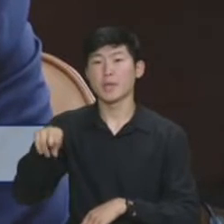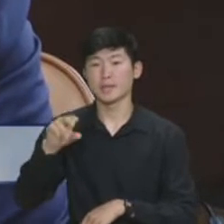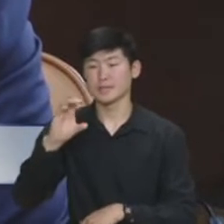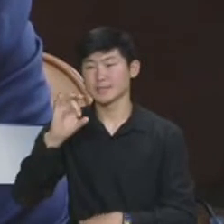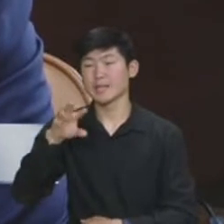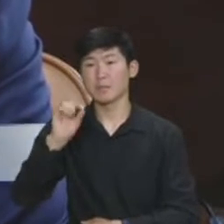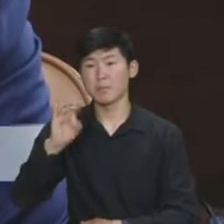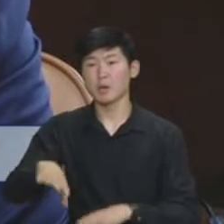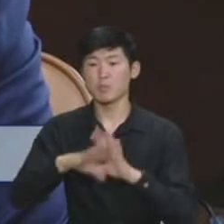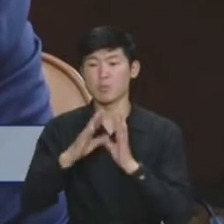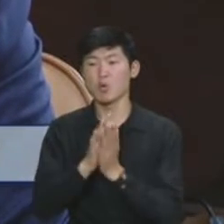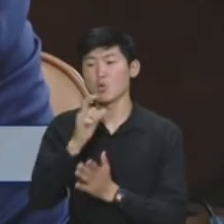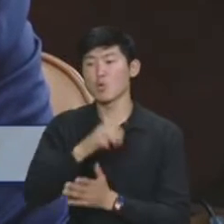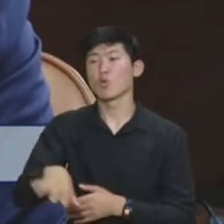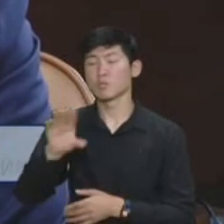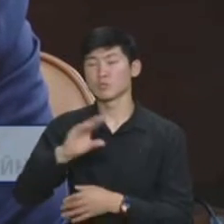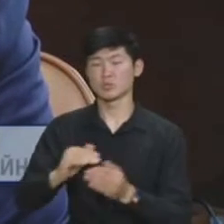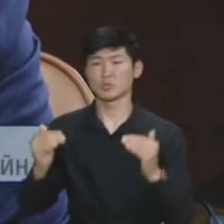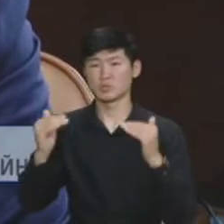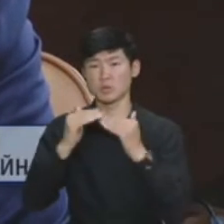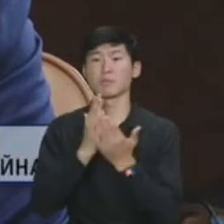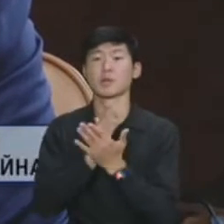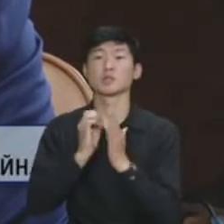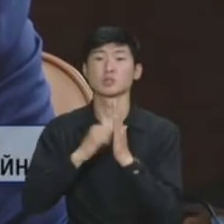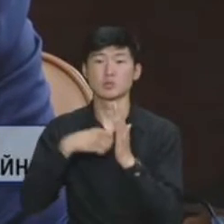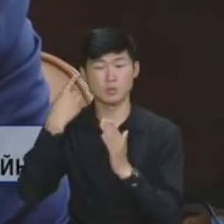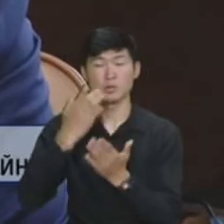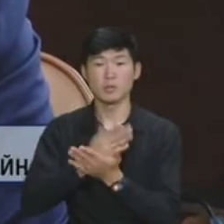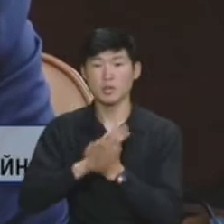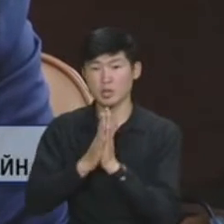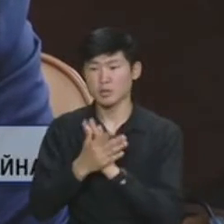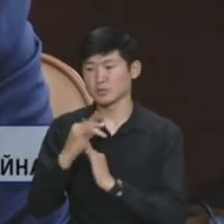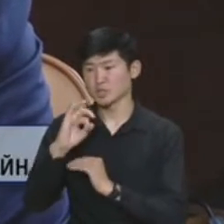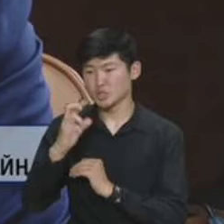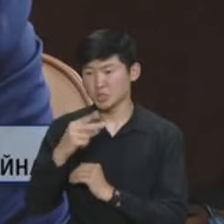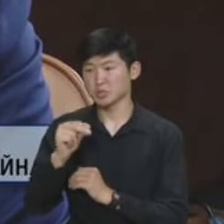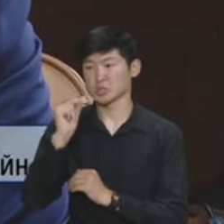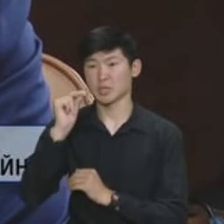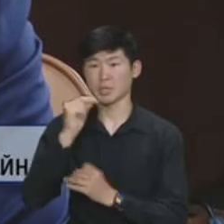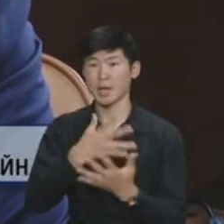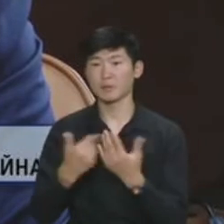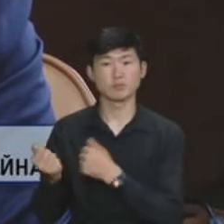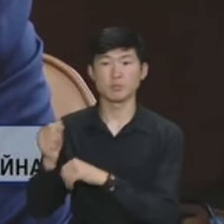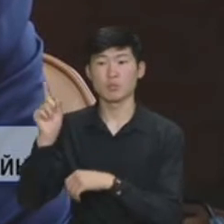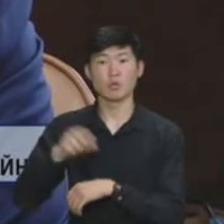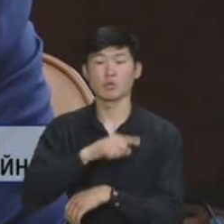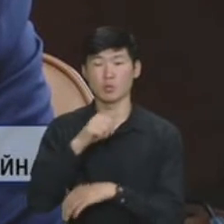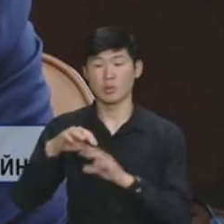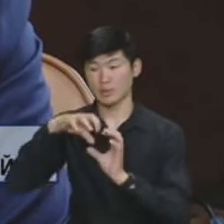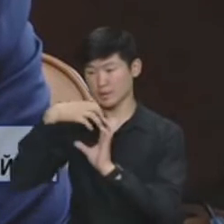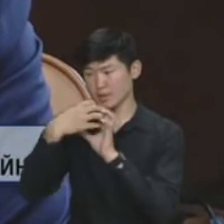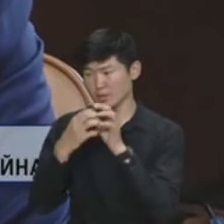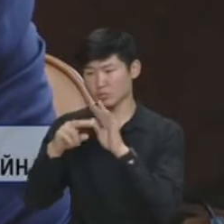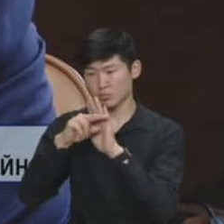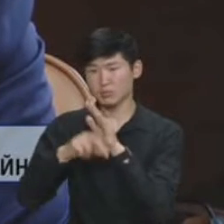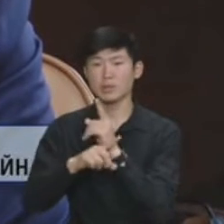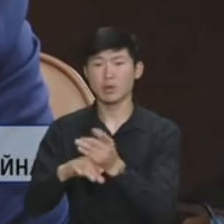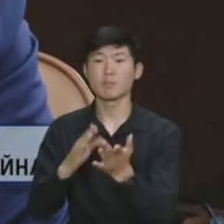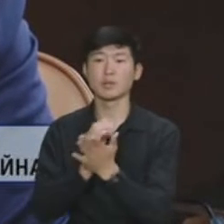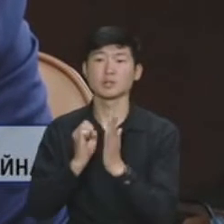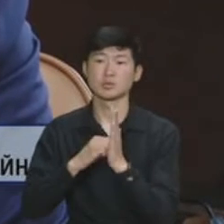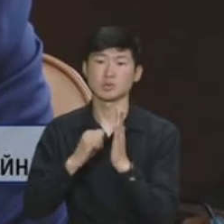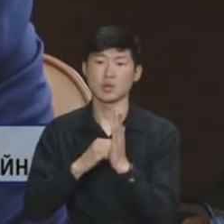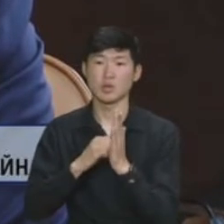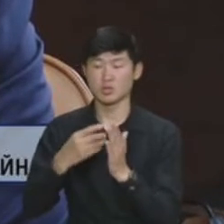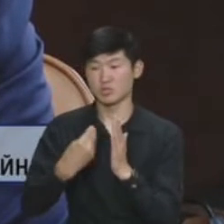яг бүх хүнд жигд хүрдэмжтэй байх ёстой гэж бодож байгаа. Гэтэ жигд хүрдэмжтэй чанараа алдчихдаггүй. Дэлхийн стандартын чанарыг авчрах ёстой юм аа. Яг